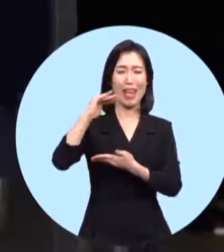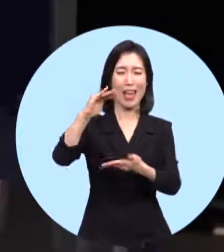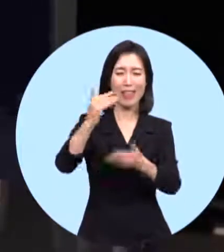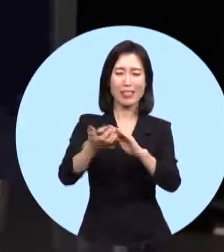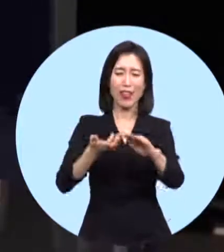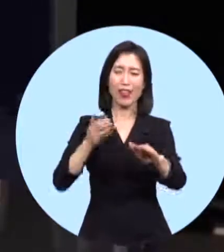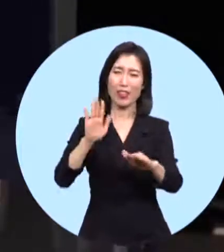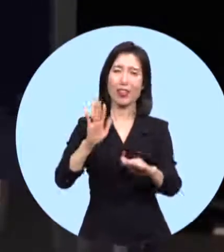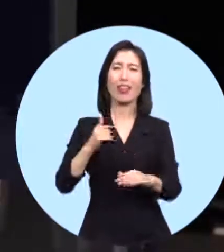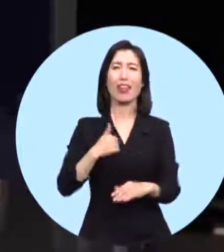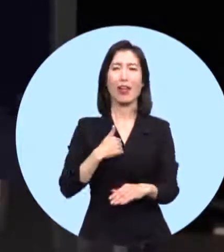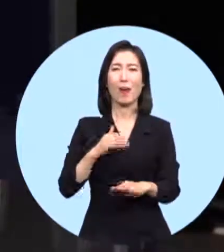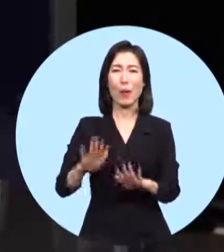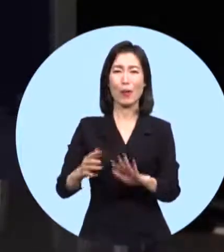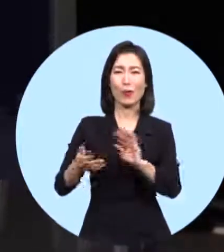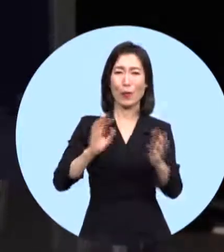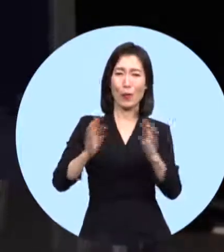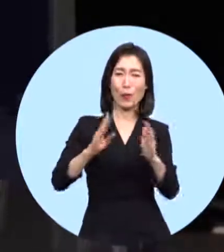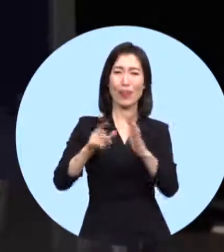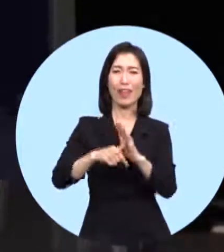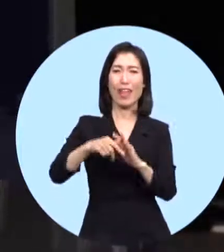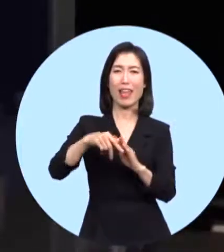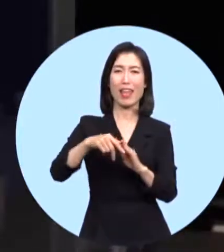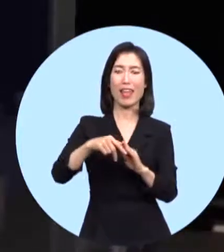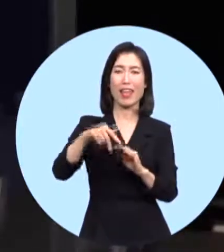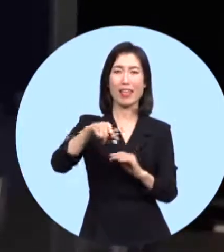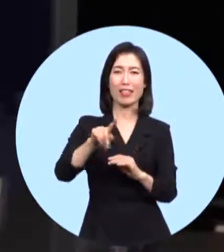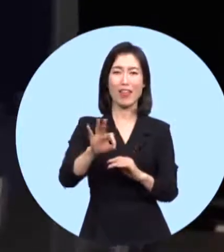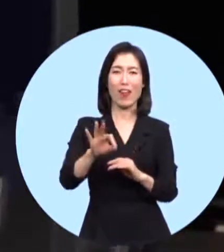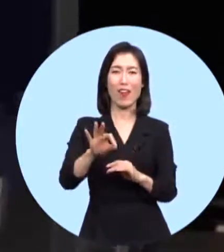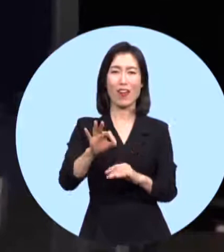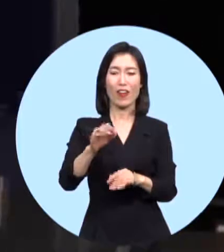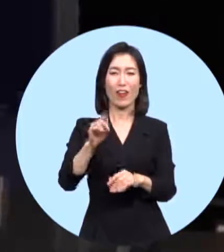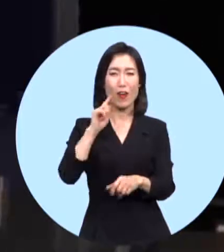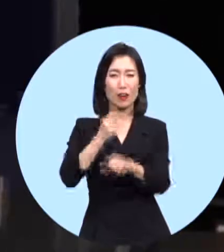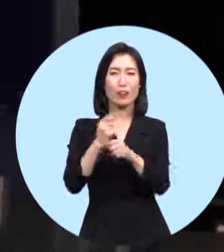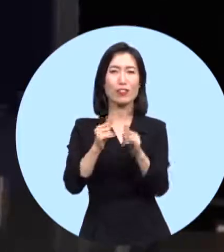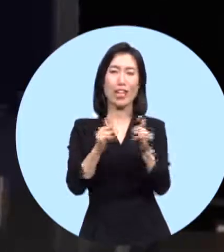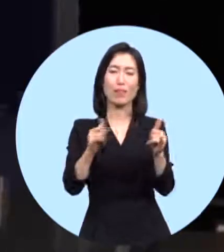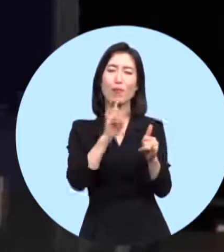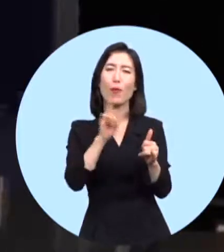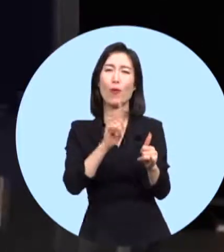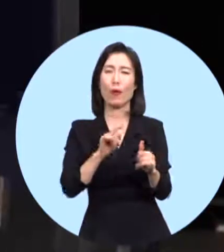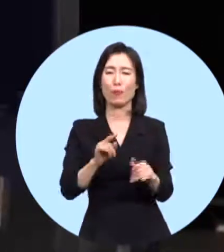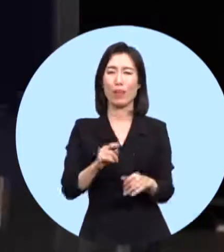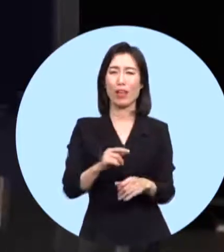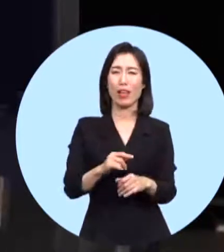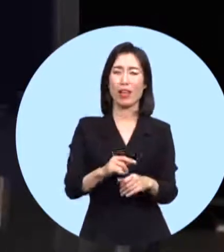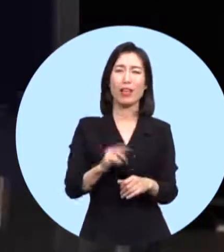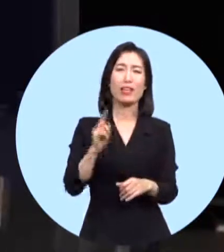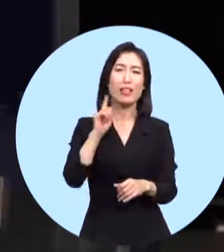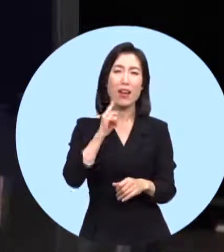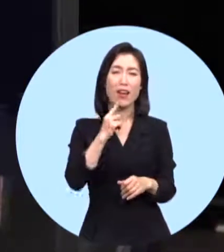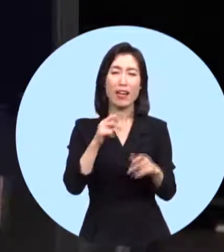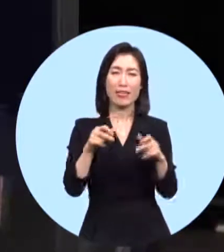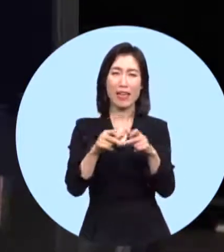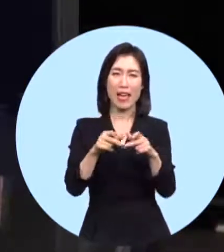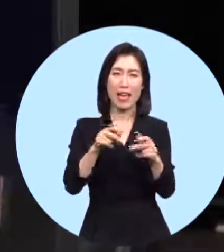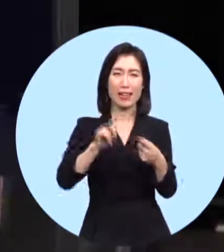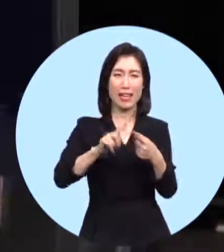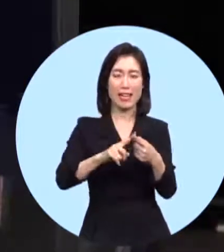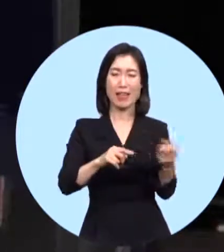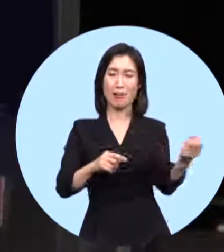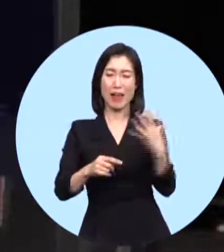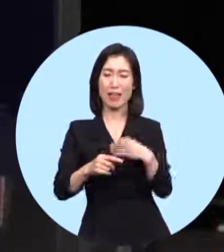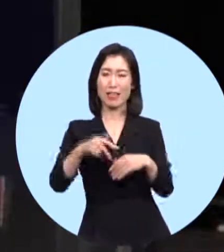드리기 전에 토론 시간에 정현경 교수님께서 그 시각장애인과